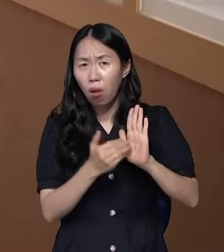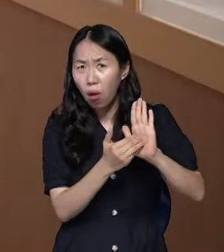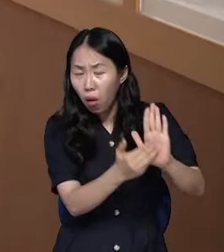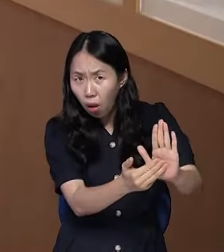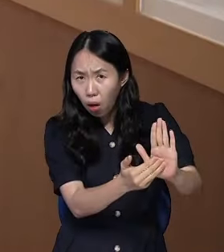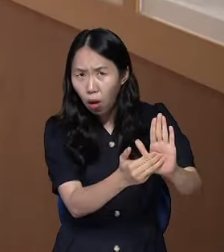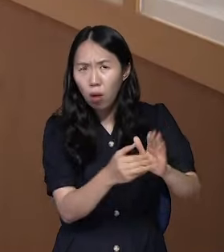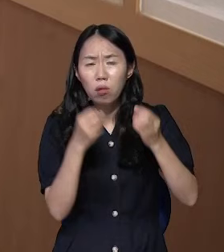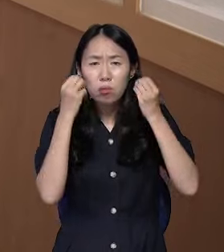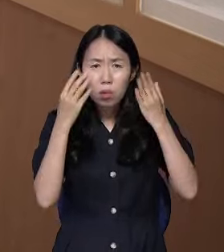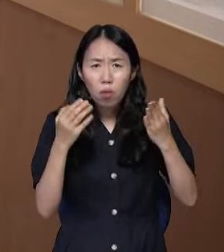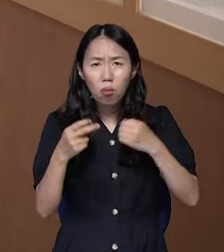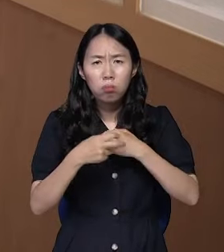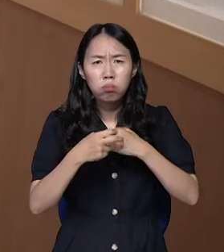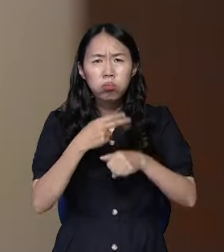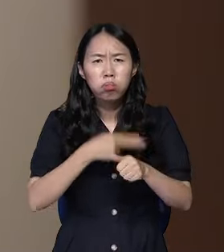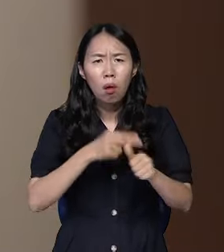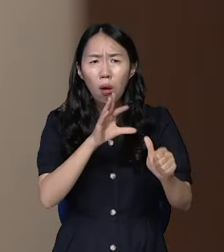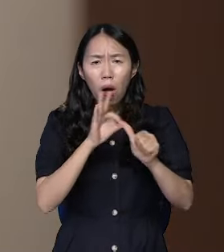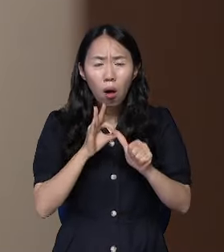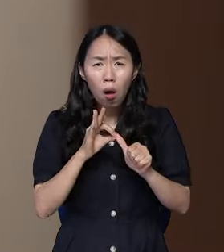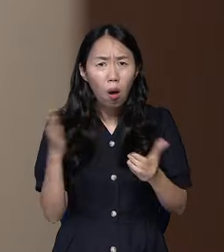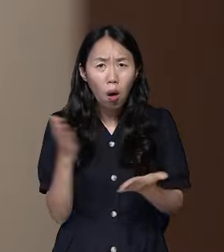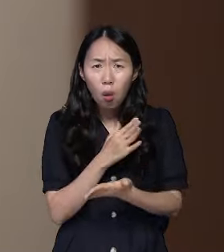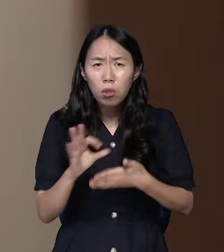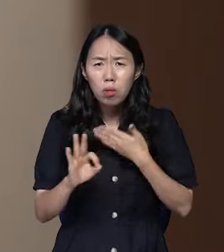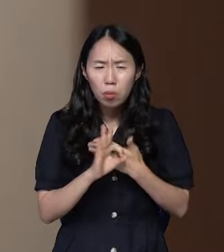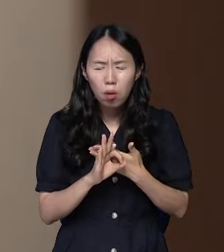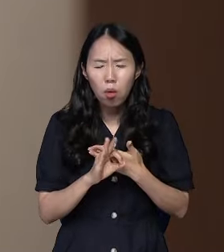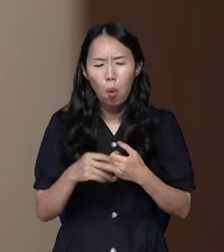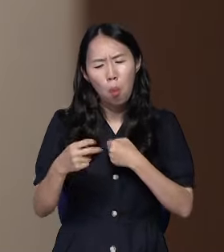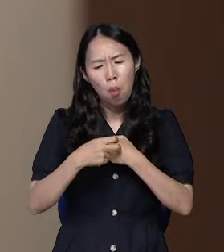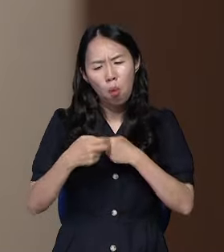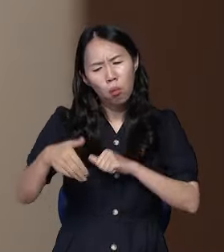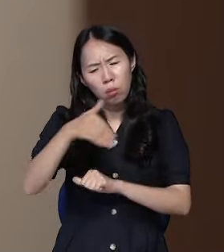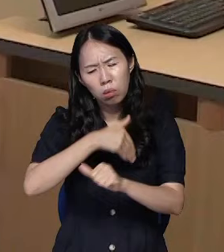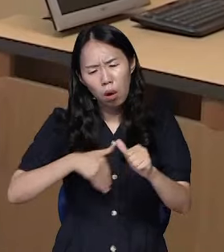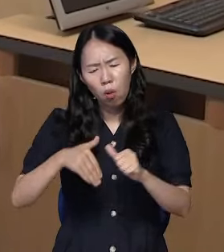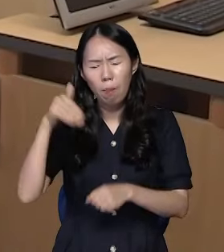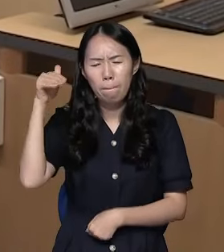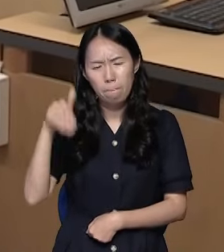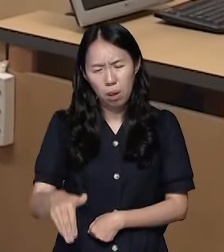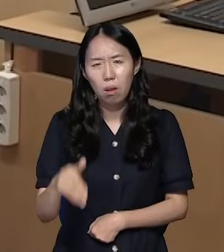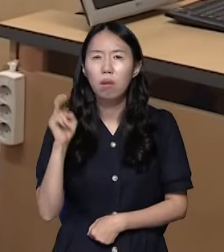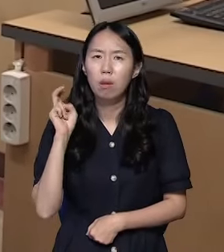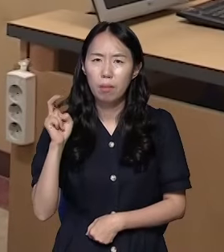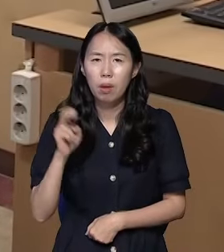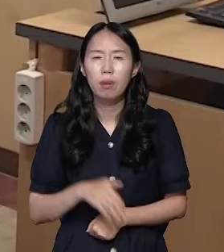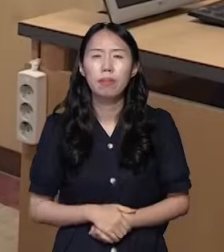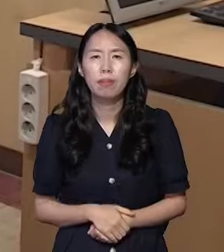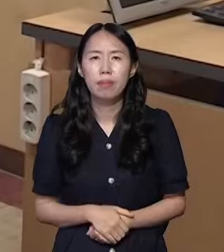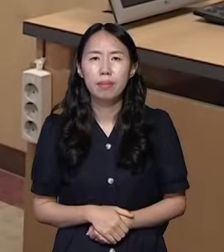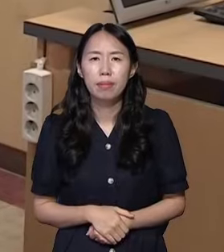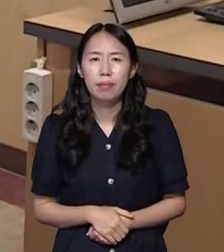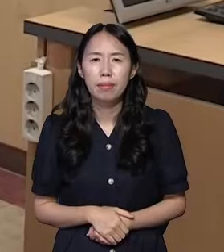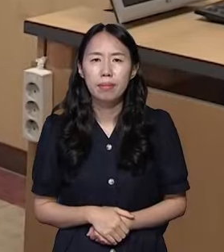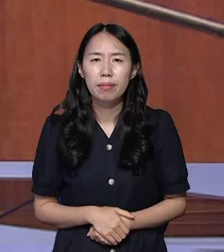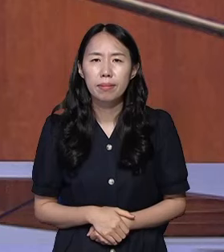의사 공급마저 끊기면 지역 의료 공백은 더 악화될 전망입니다. KBC 신대입니다.